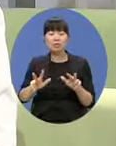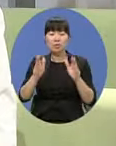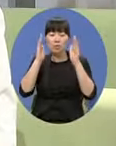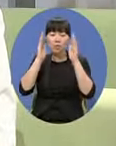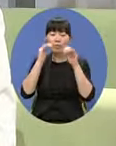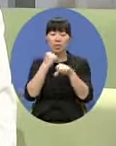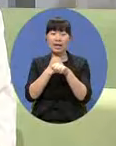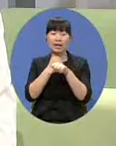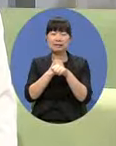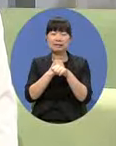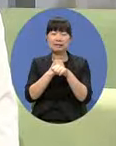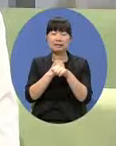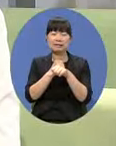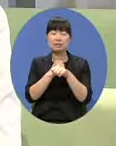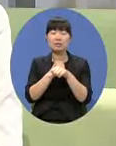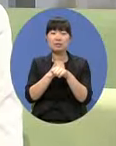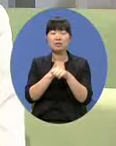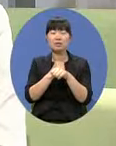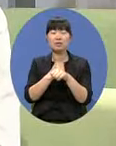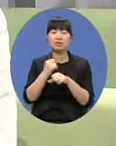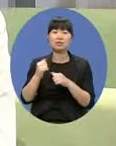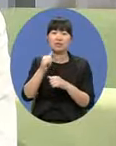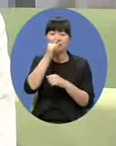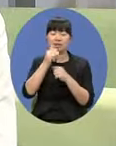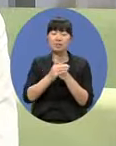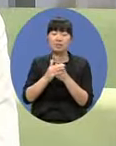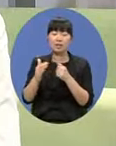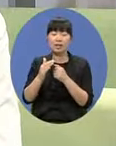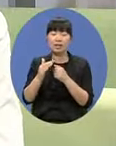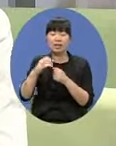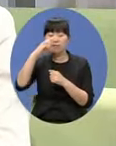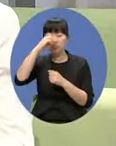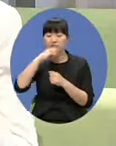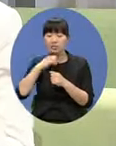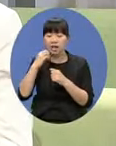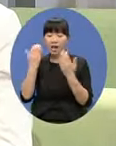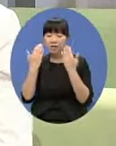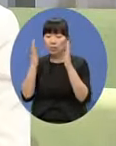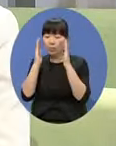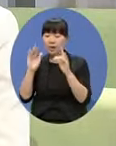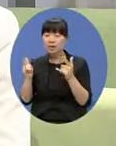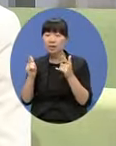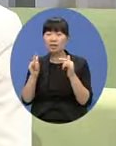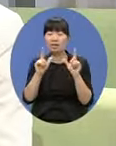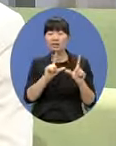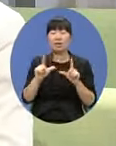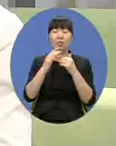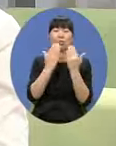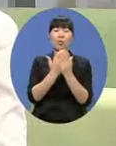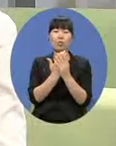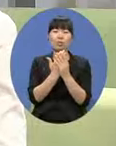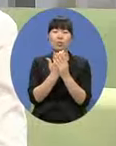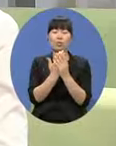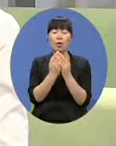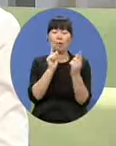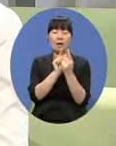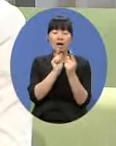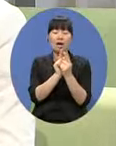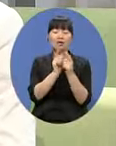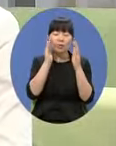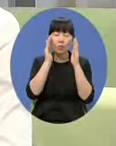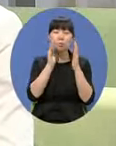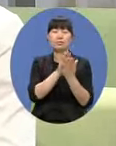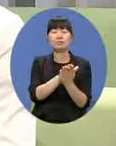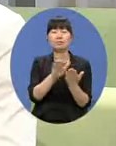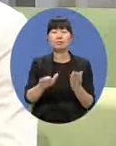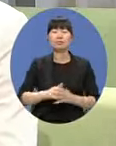공부하는 장기, 올간이거든요. 이 공부가 교과서 공부를 얘기하는 게 아니고요. 살아가면서 모든 거가 다 공부인 거예요. 그렇죠. 뭔가 배워가는